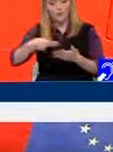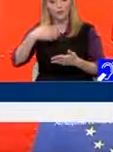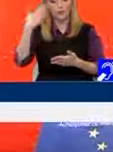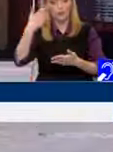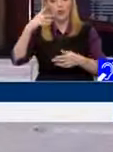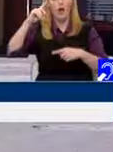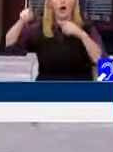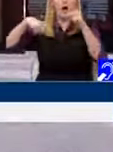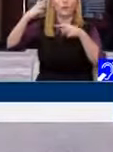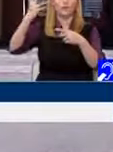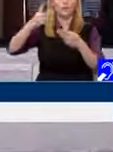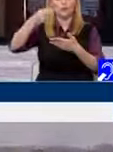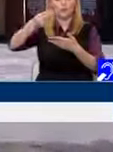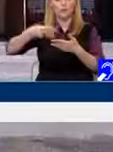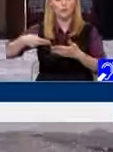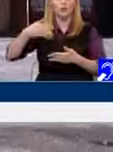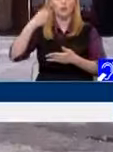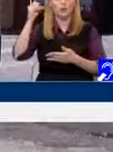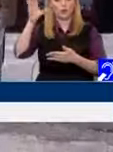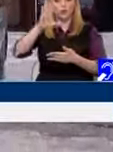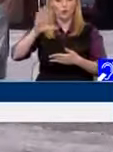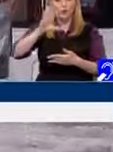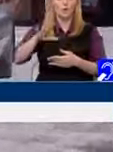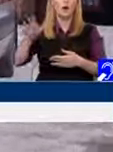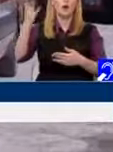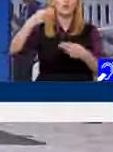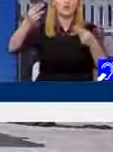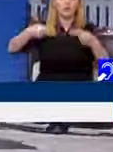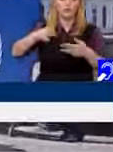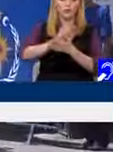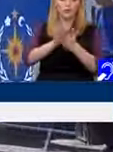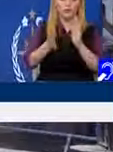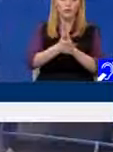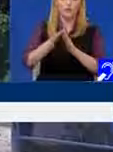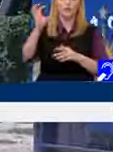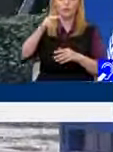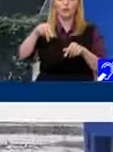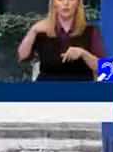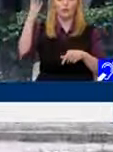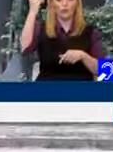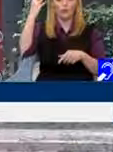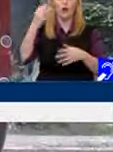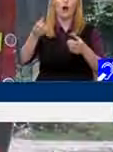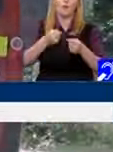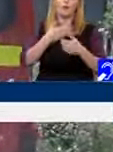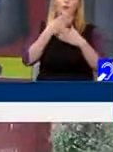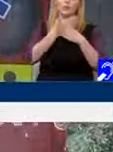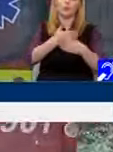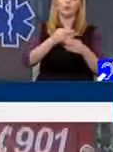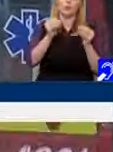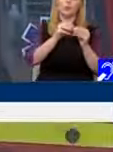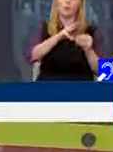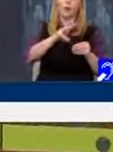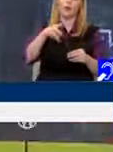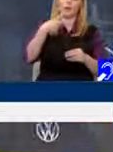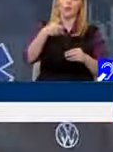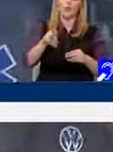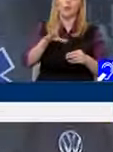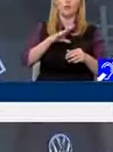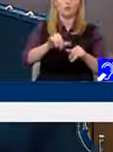încheie până în luna mai anul viitor, iar după semnarea contractului, SMURT-ul din Republica Moldova va primi un grant de 10 milioane de euro